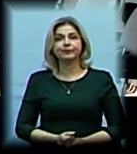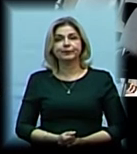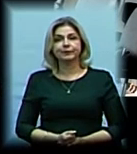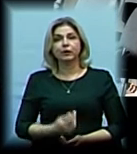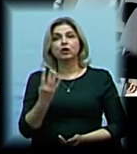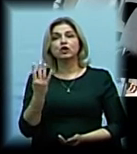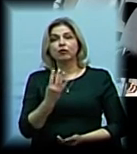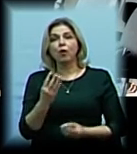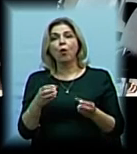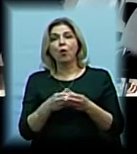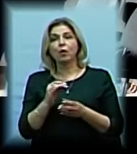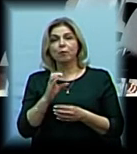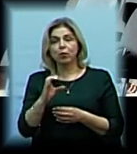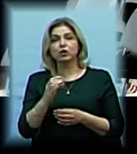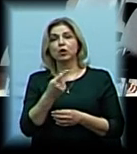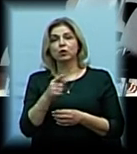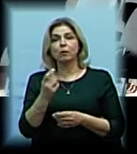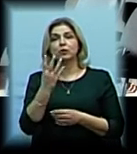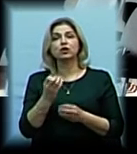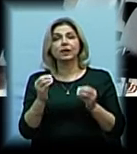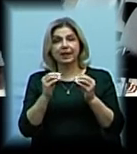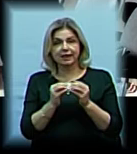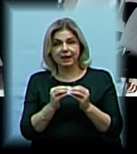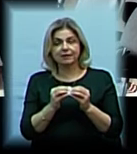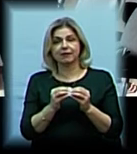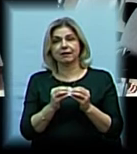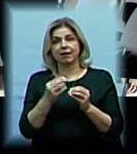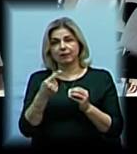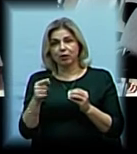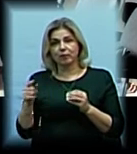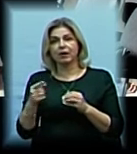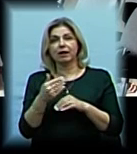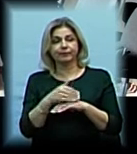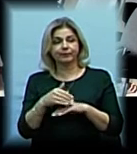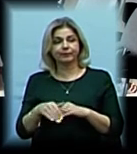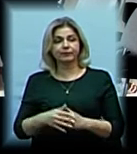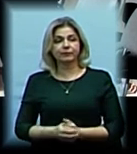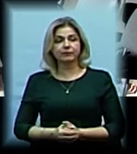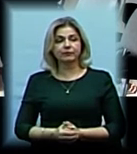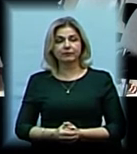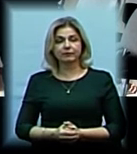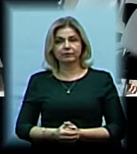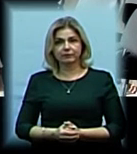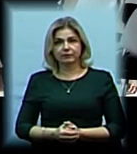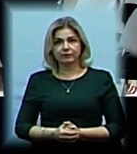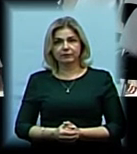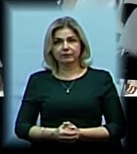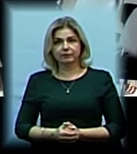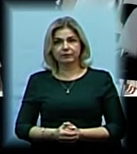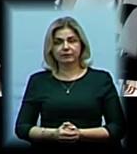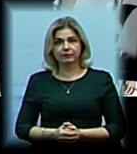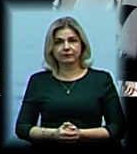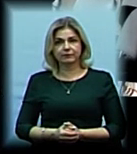4-й корпус, аудитория номер 409, 2-й этаж, я вас правильно поняла? Аудитория 209, 4-й корпус. 209, поехали,